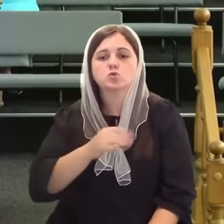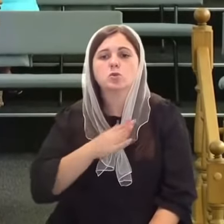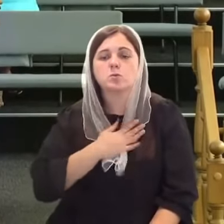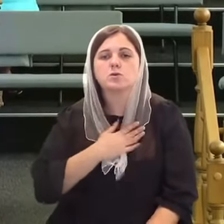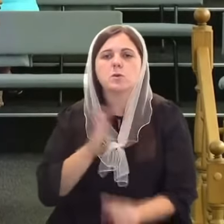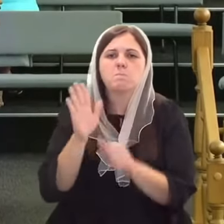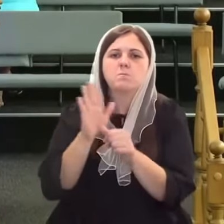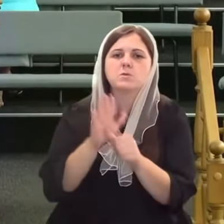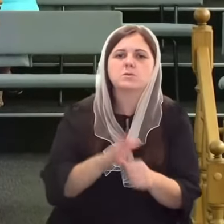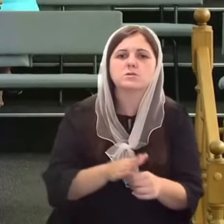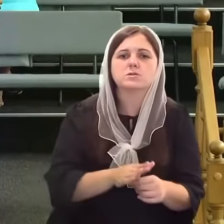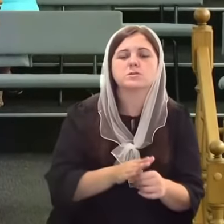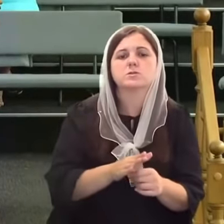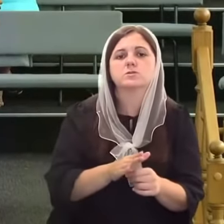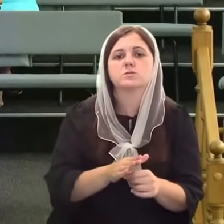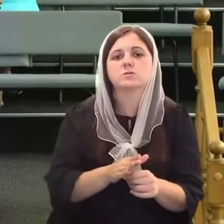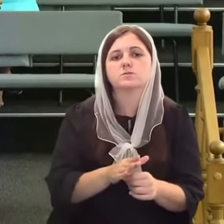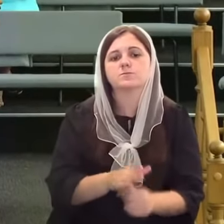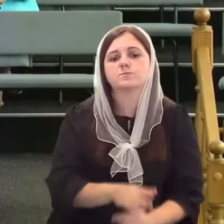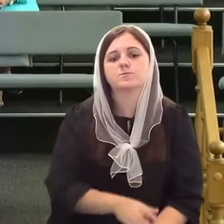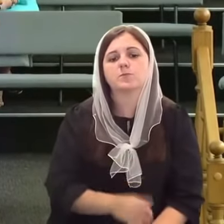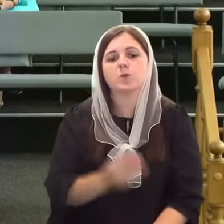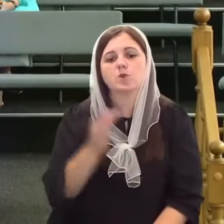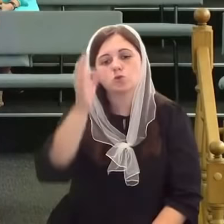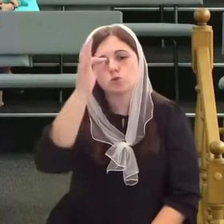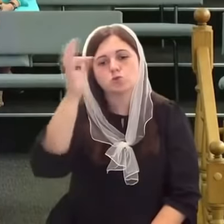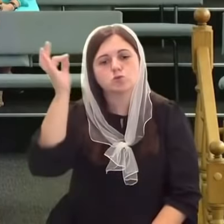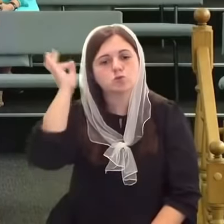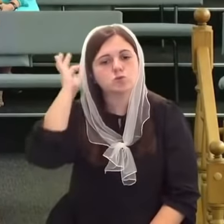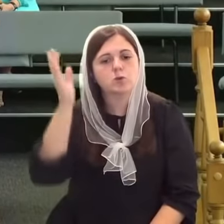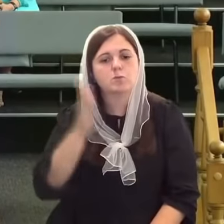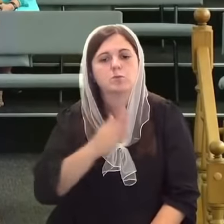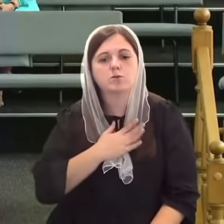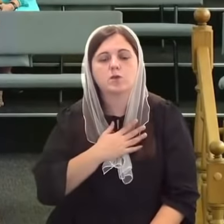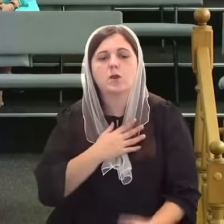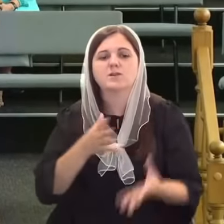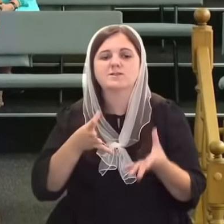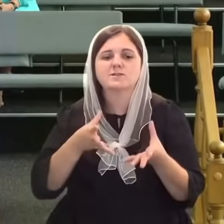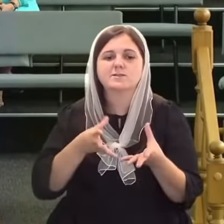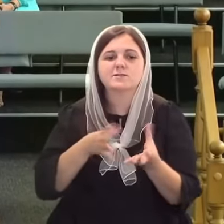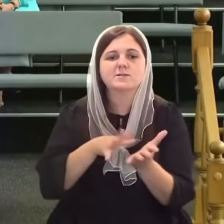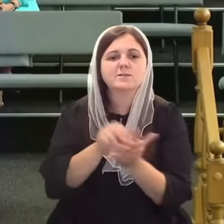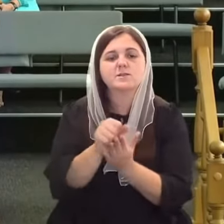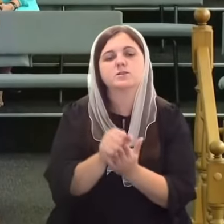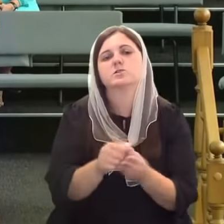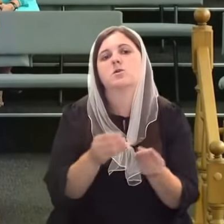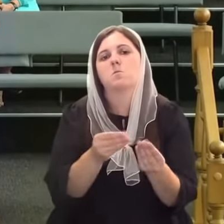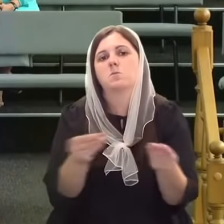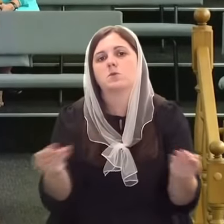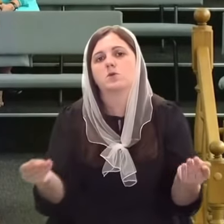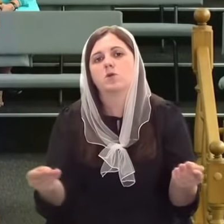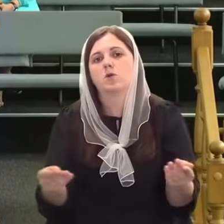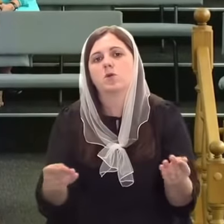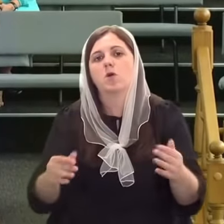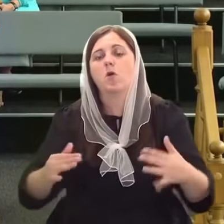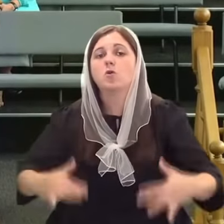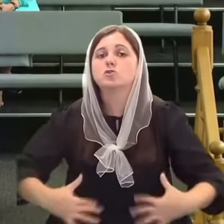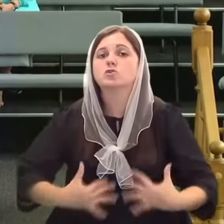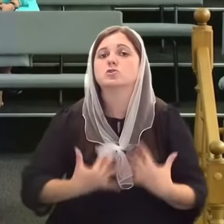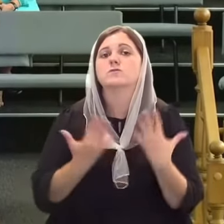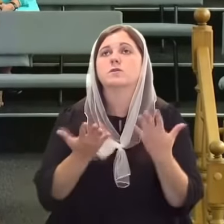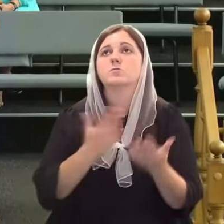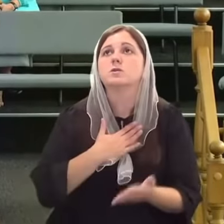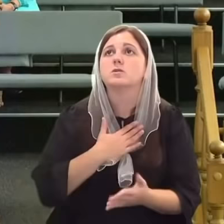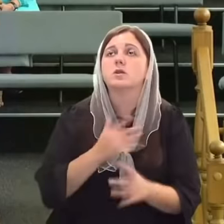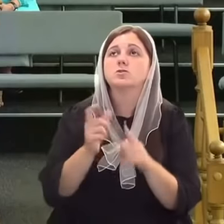Псалом 118, 25 стих. «Душа моя повержена в прах, оживи меня по